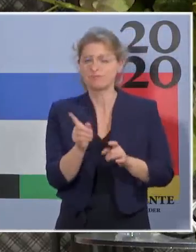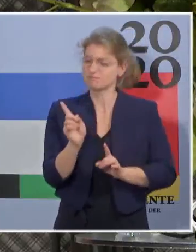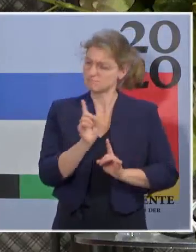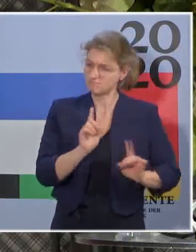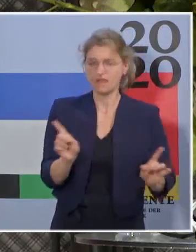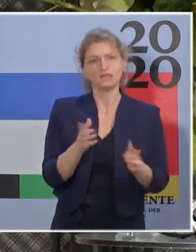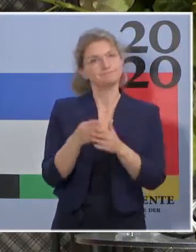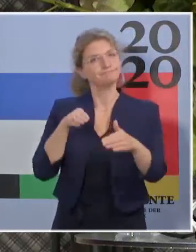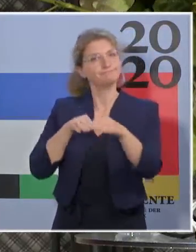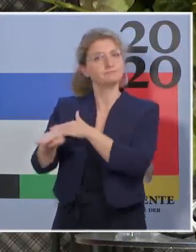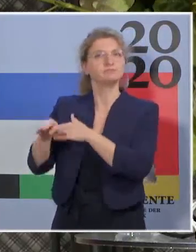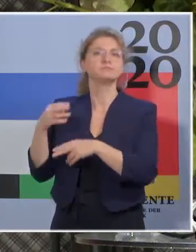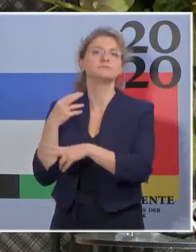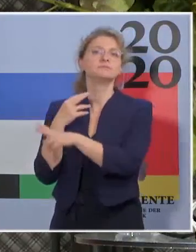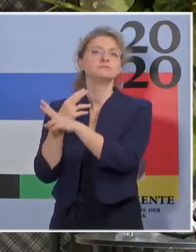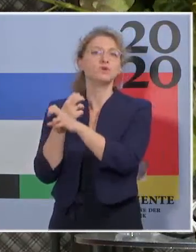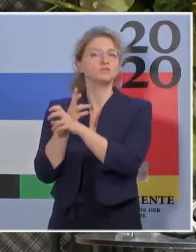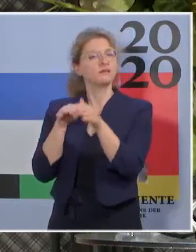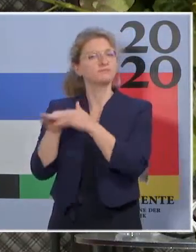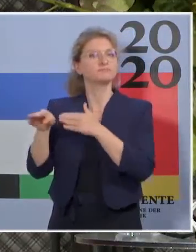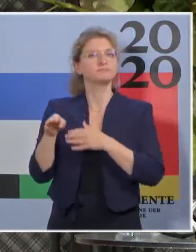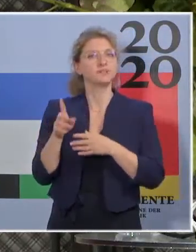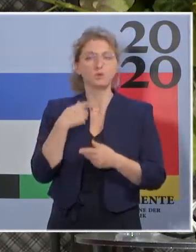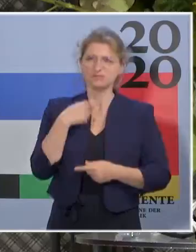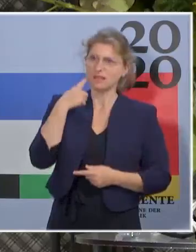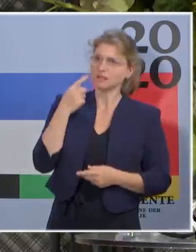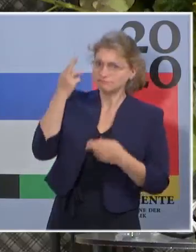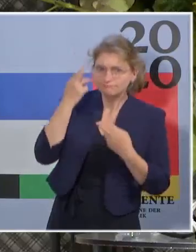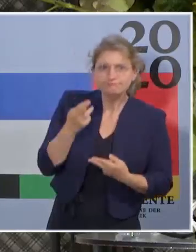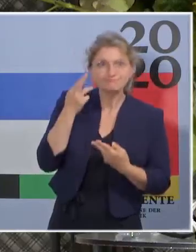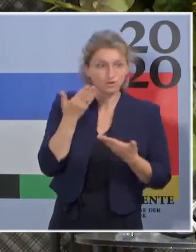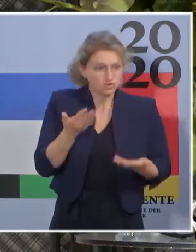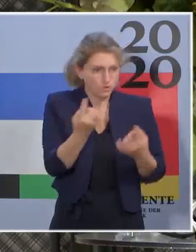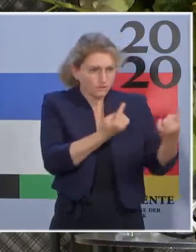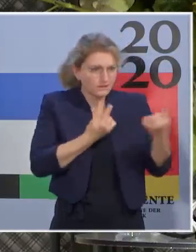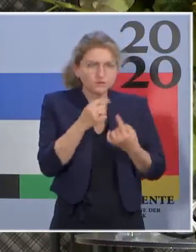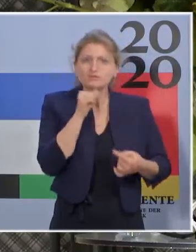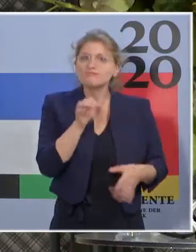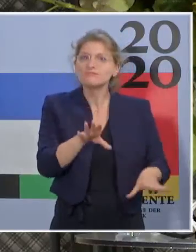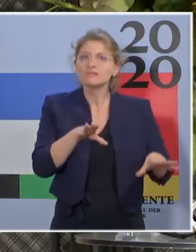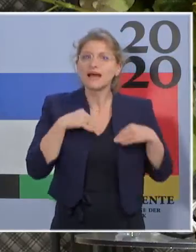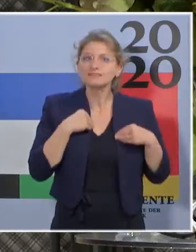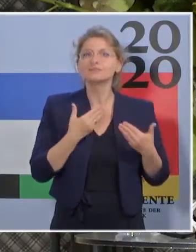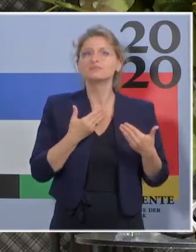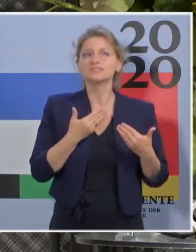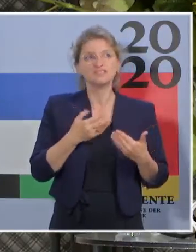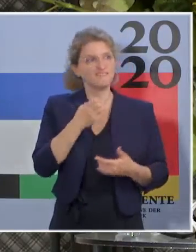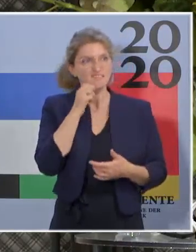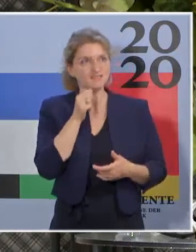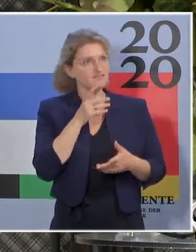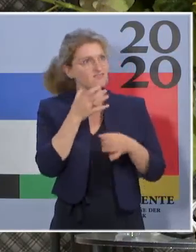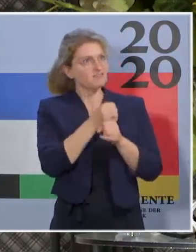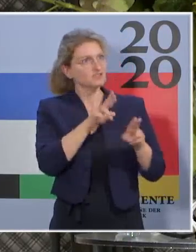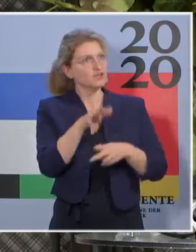solche Umstände damals zum Anlass genommen hat, Österreich zu verlassen, den Verfassungsgerichtshof nicht mehr angehören zu wollen. Und